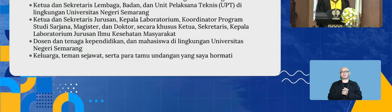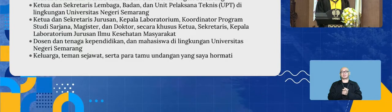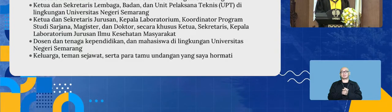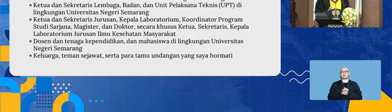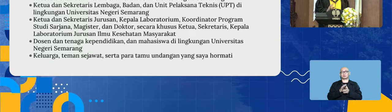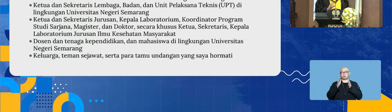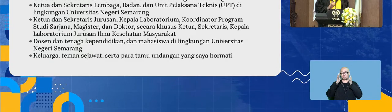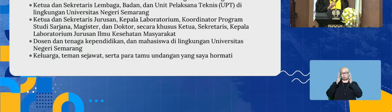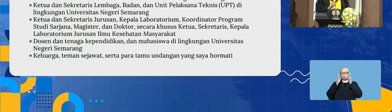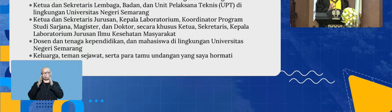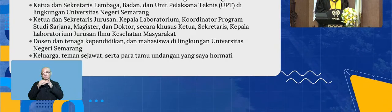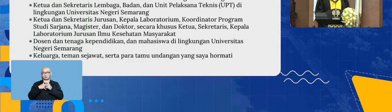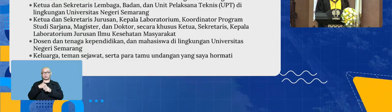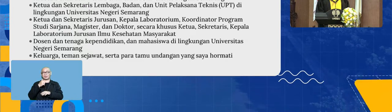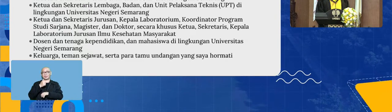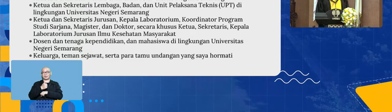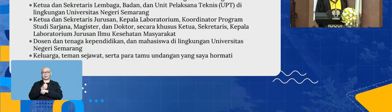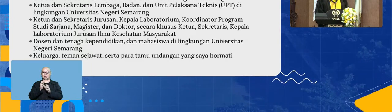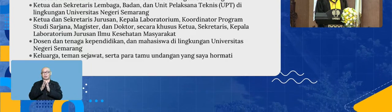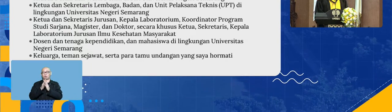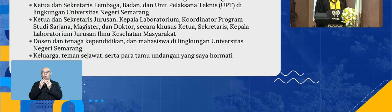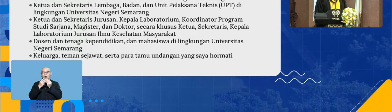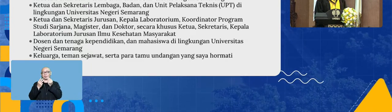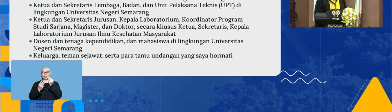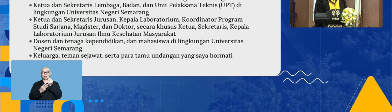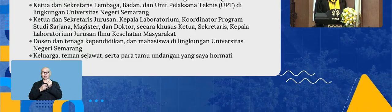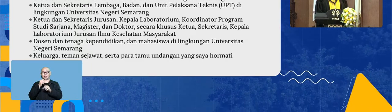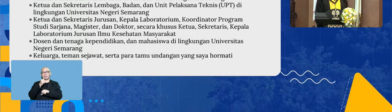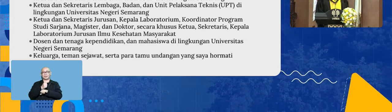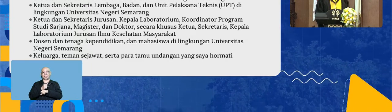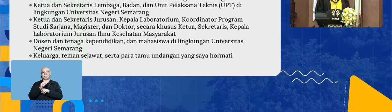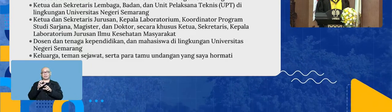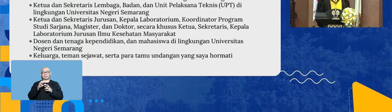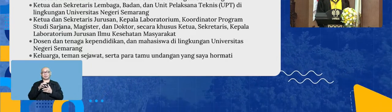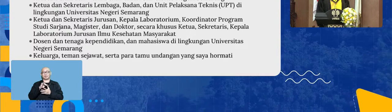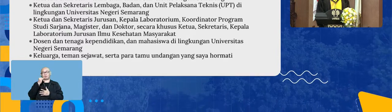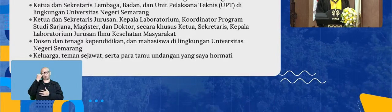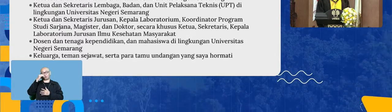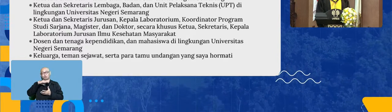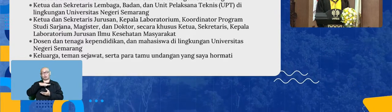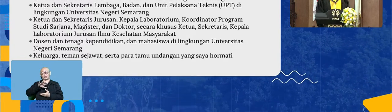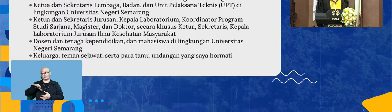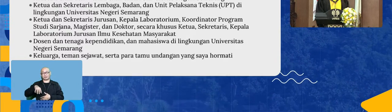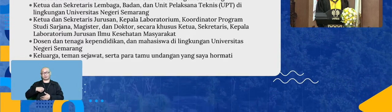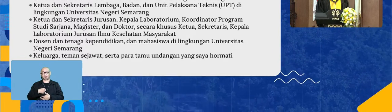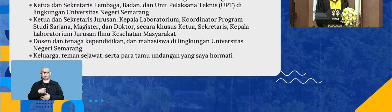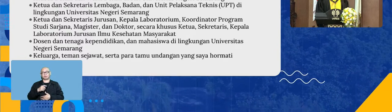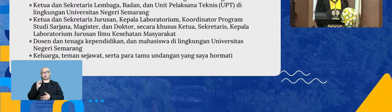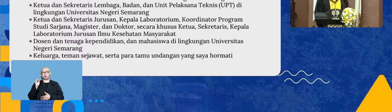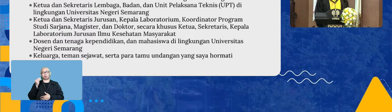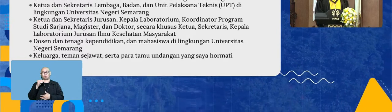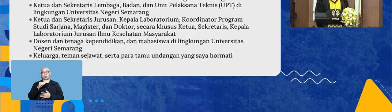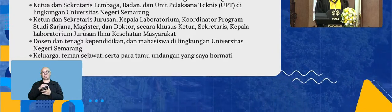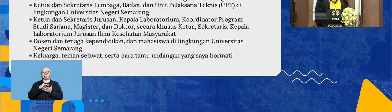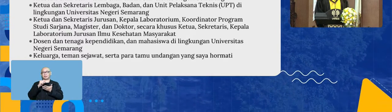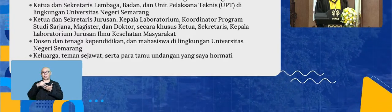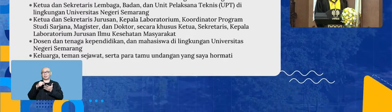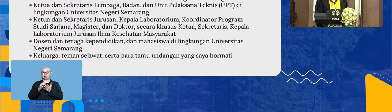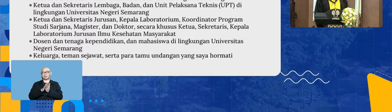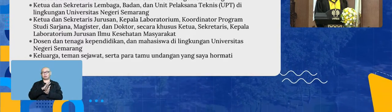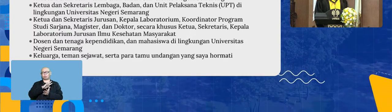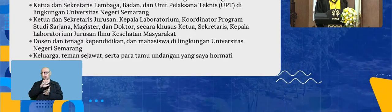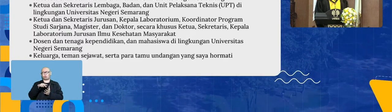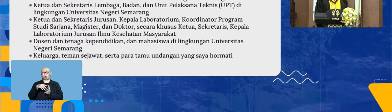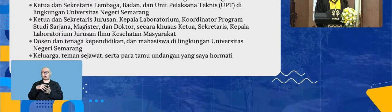secara khusus Dekan dan Wakil Dekan di Fakultas Ilmu Keluargaan Universitas Negeri Semarang, Ketua, Sekretaris, dan semua